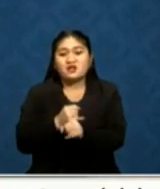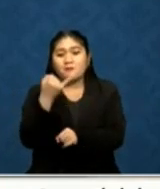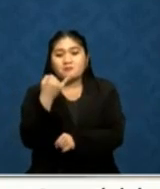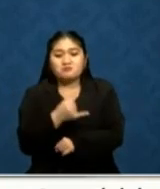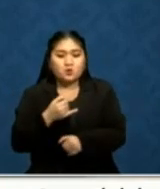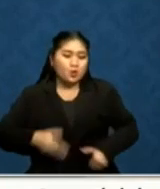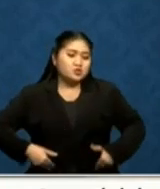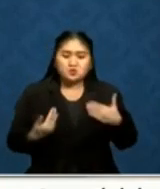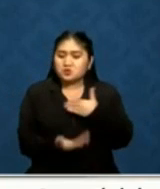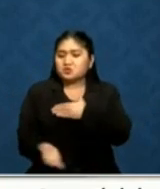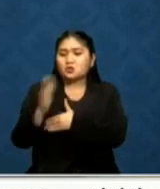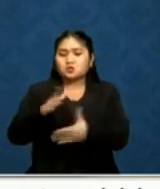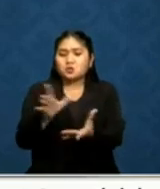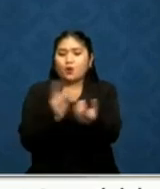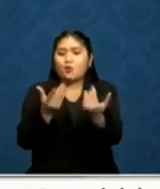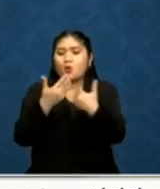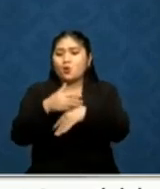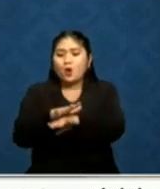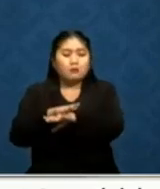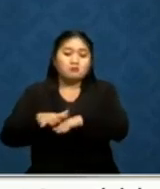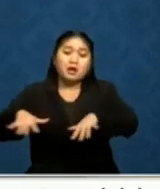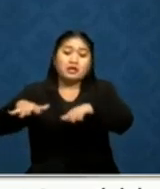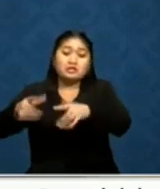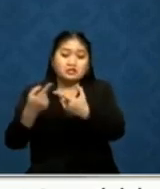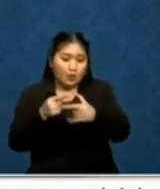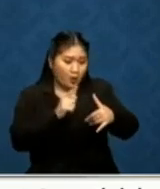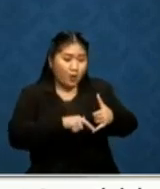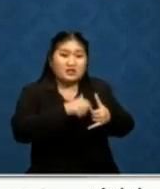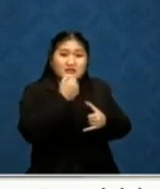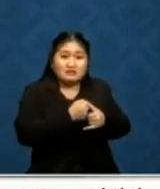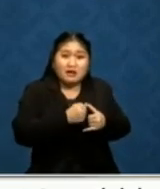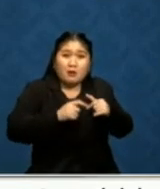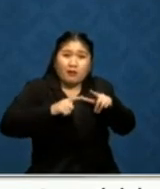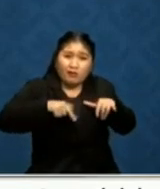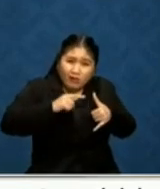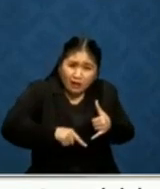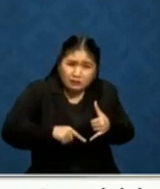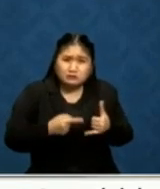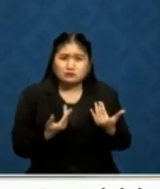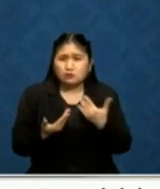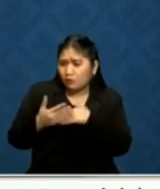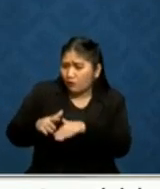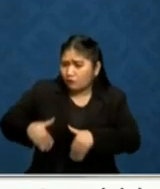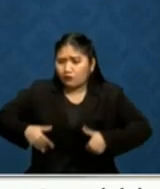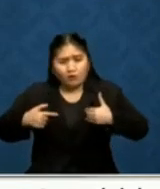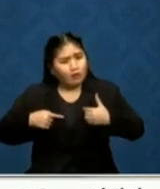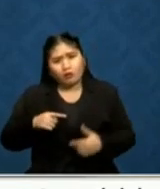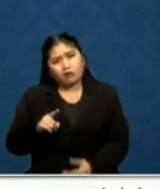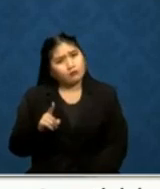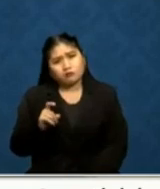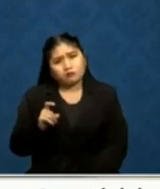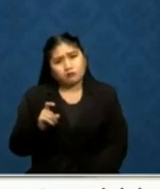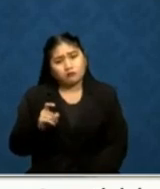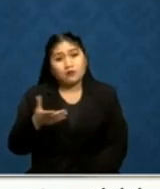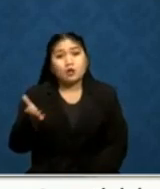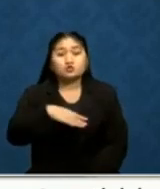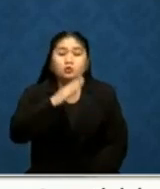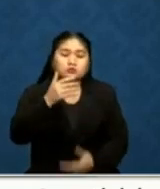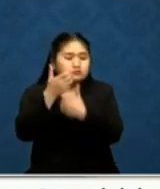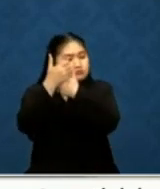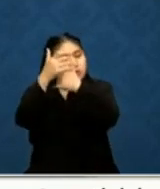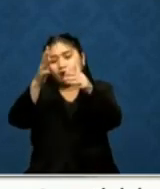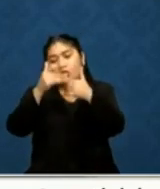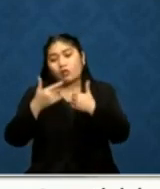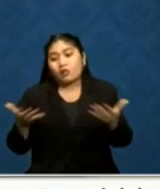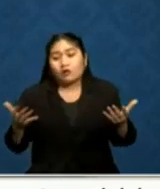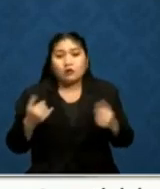ในสังคมได้อย่างปกติส่วนผู้ถูกกระทำนั้นไม่สามารถกลับมาใช้ชีวิตในสังคมได้อีกเลยถ้าเรายังปล่อยปะละเลยหรือบทลง